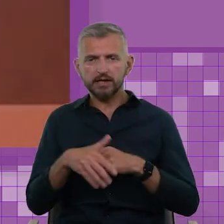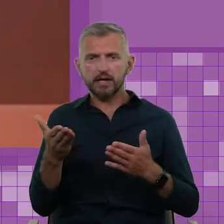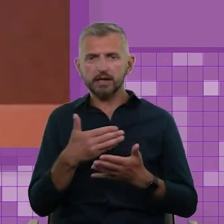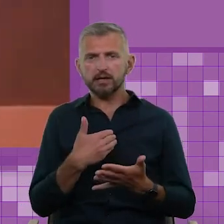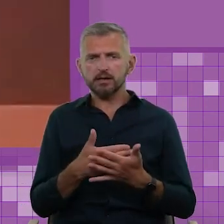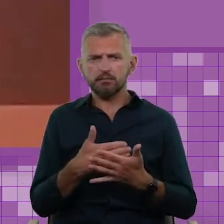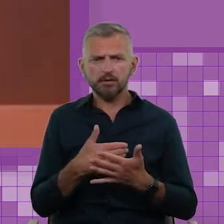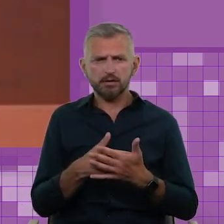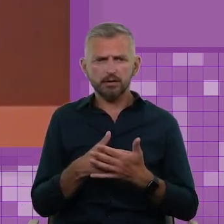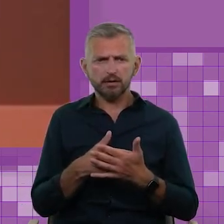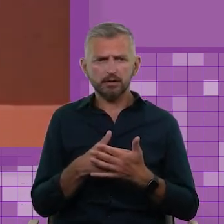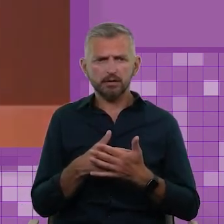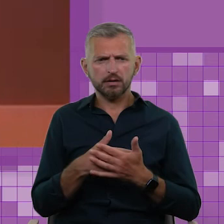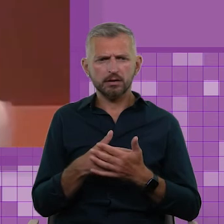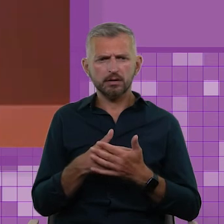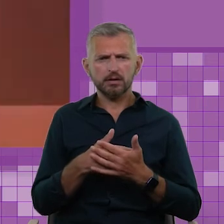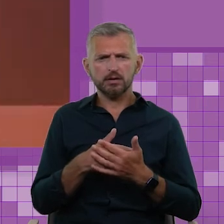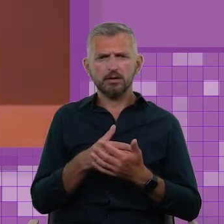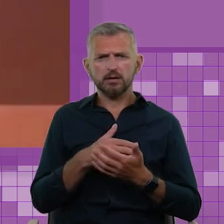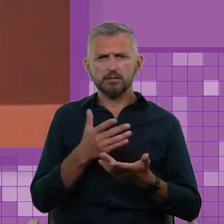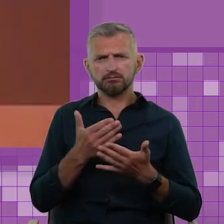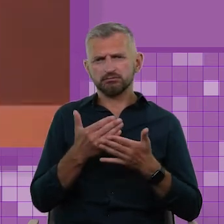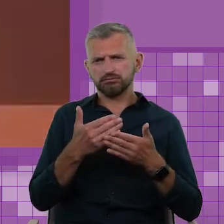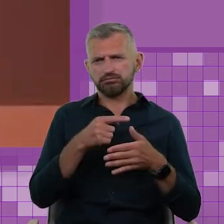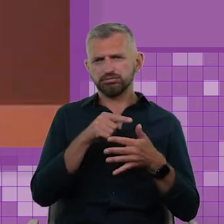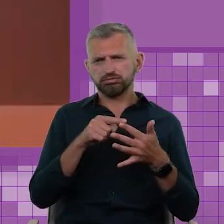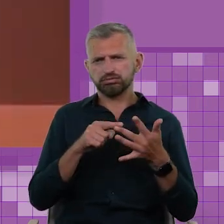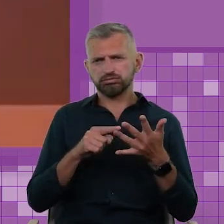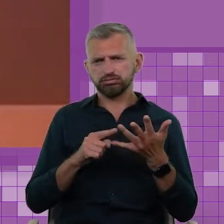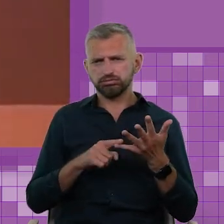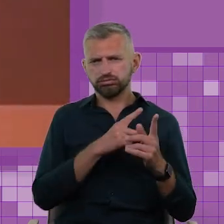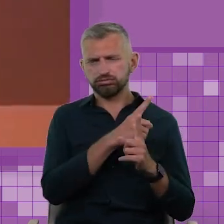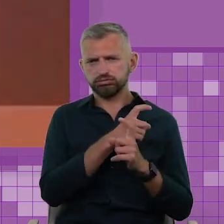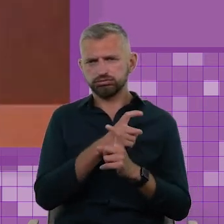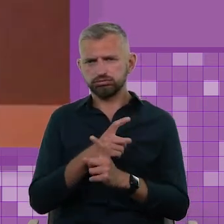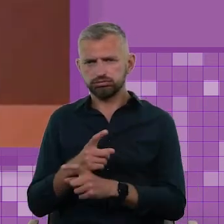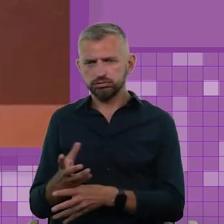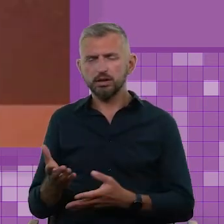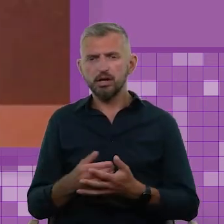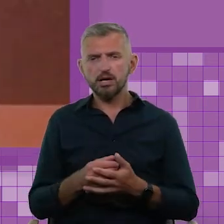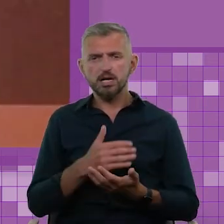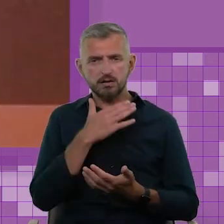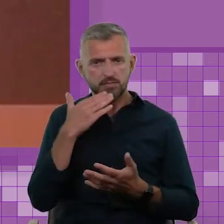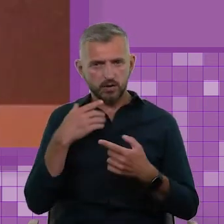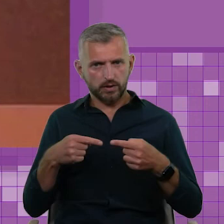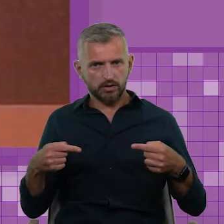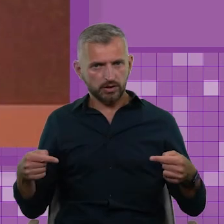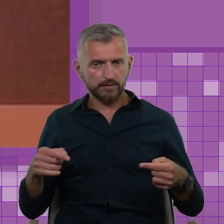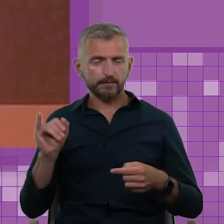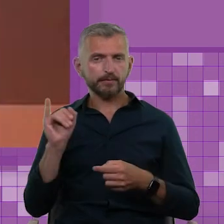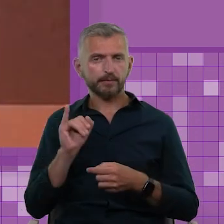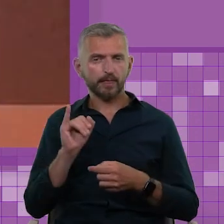наприклад, Project A, Speed Invest, Silicon Alley і багато інших.